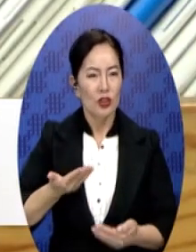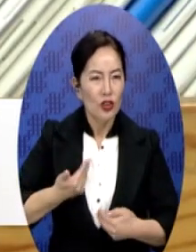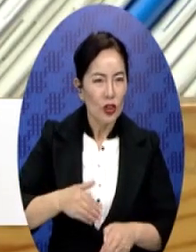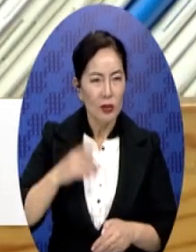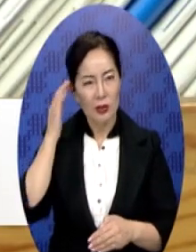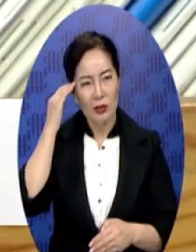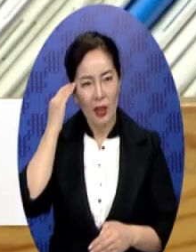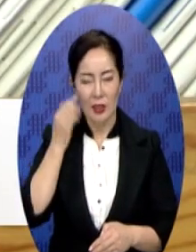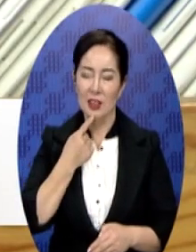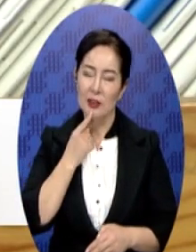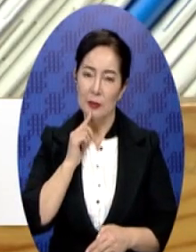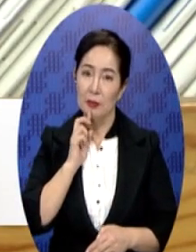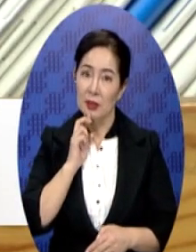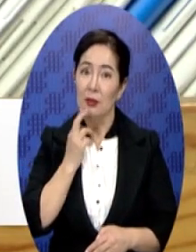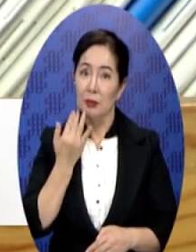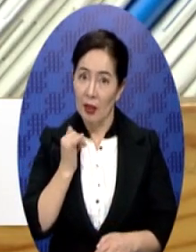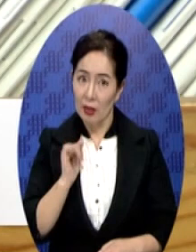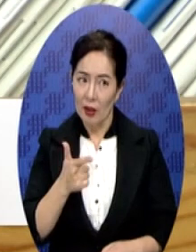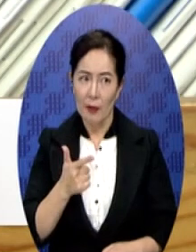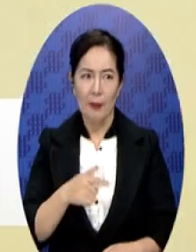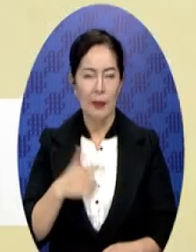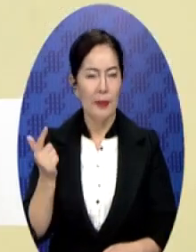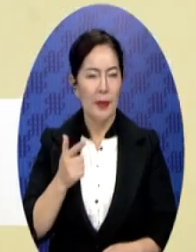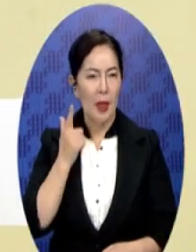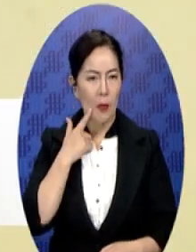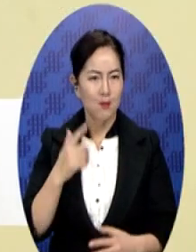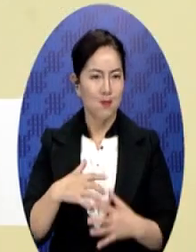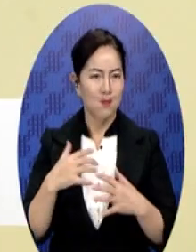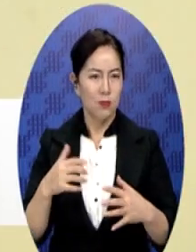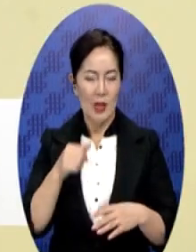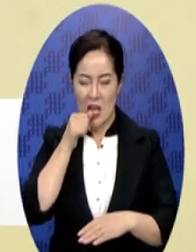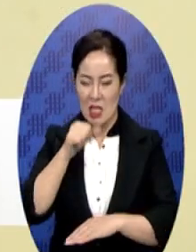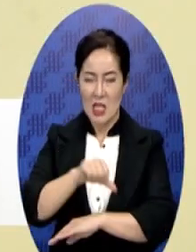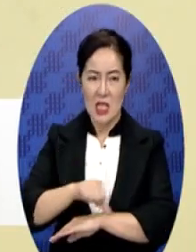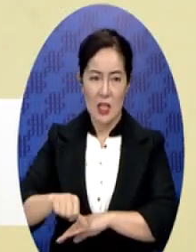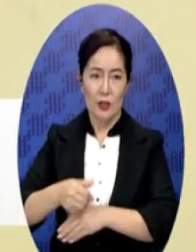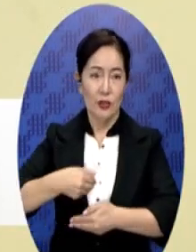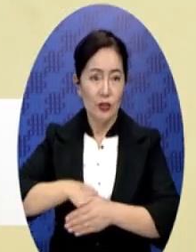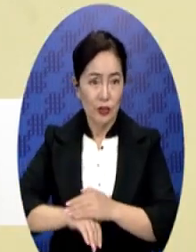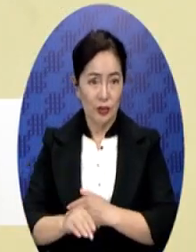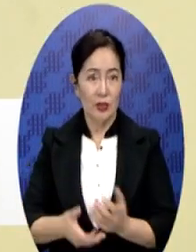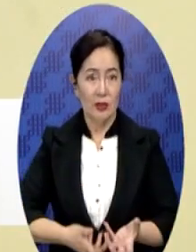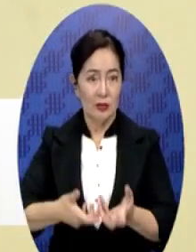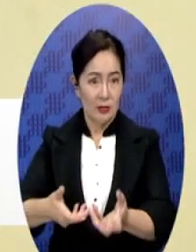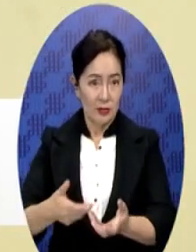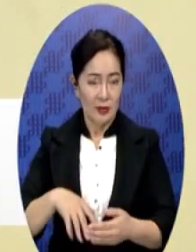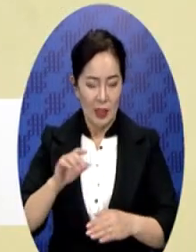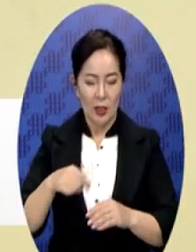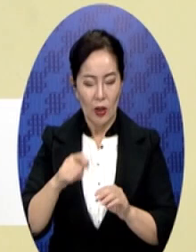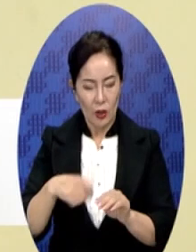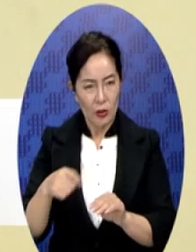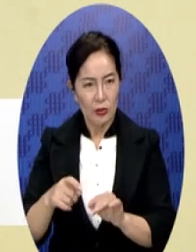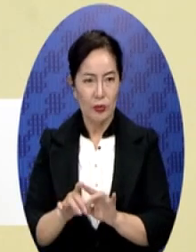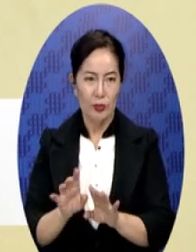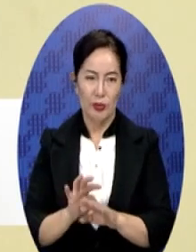төрөлтийн хүндрэл үүсэх эрсдэлтэй байдаг. Хит тарган эмэгтэйчүүд кис ерөнхий цэслэр төрдөг. Тэгээ кис ерөнхий цэслийн дараа ойдл